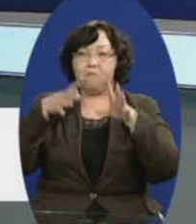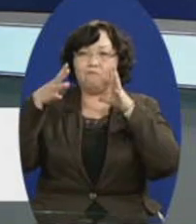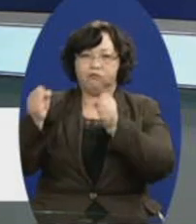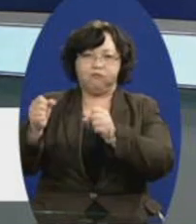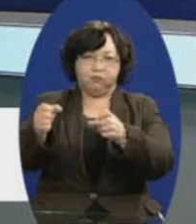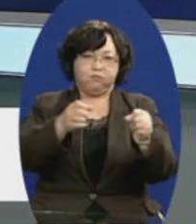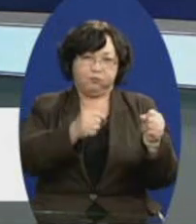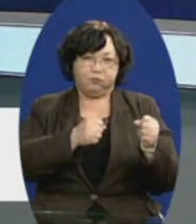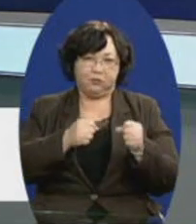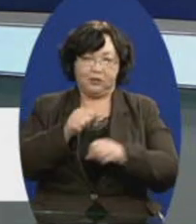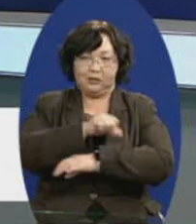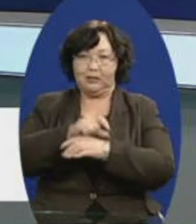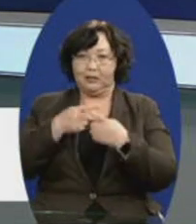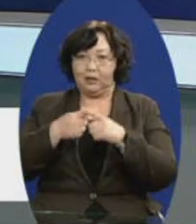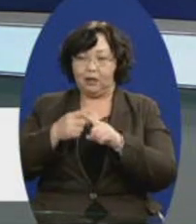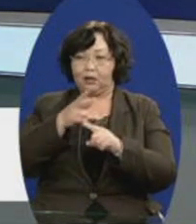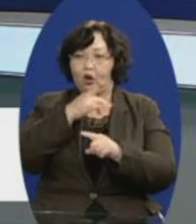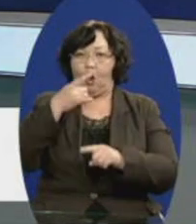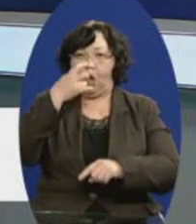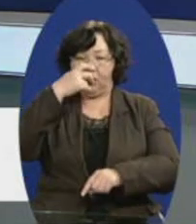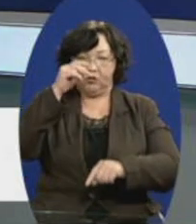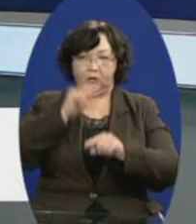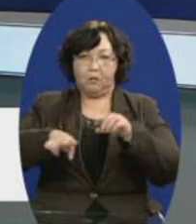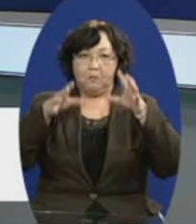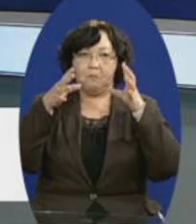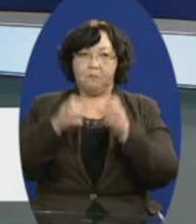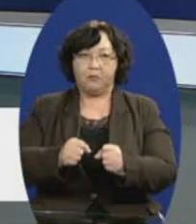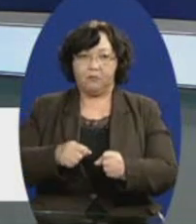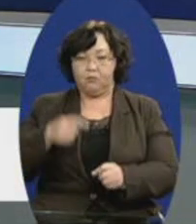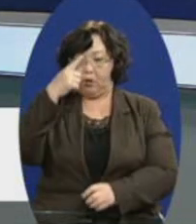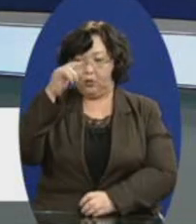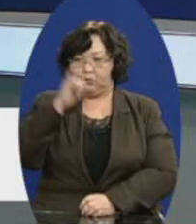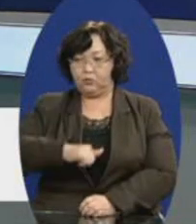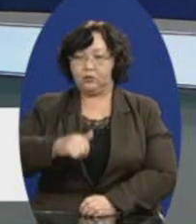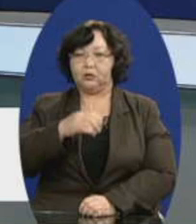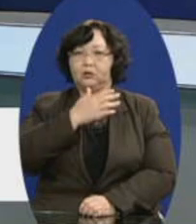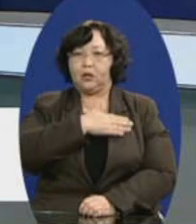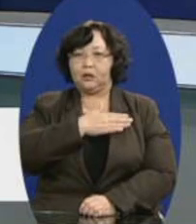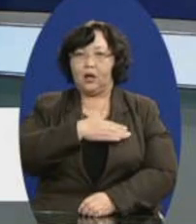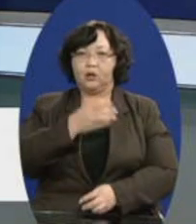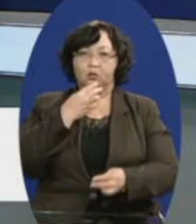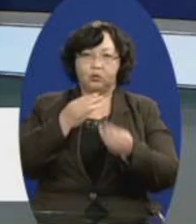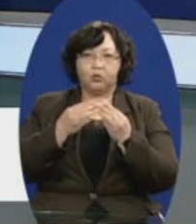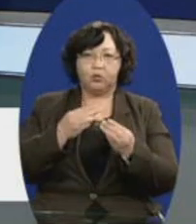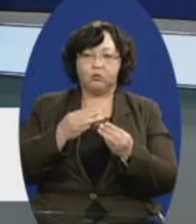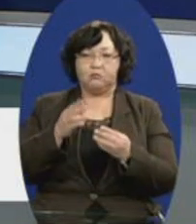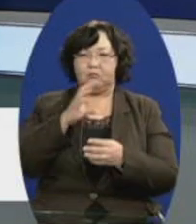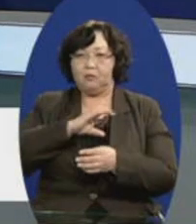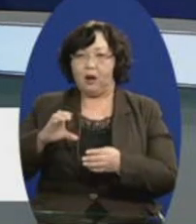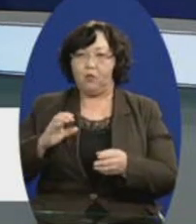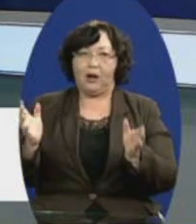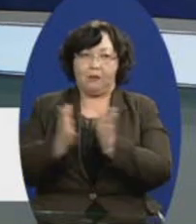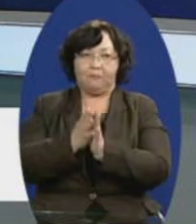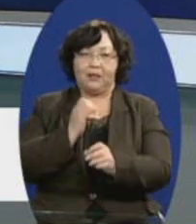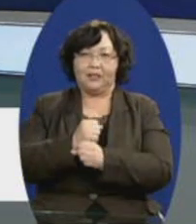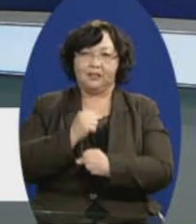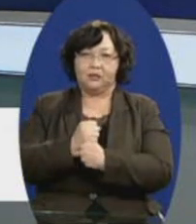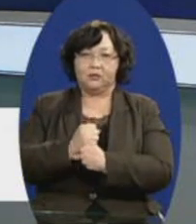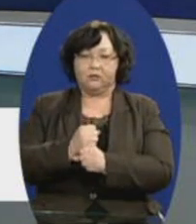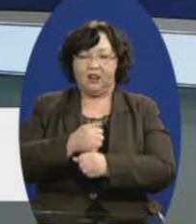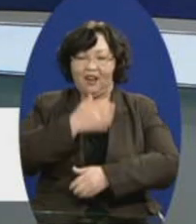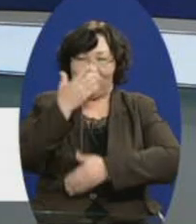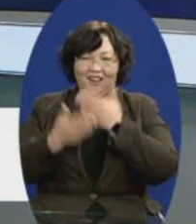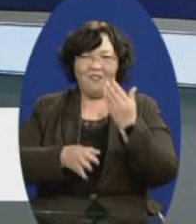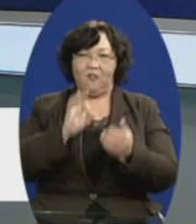зөрчилтөй бүртгэлтэй байвал шууд одоо манай дотоодын байгууллагуудтай хамтран цагдаа одоо шүүх хүчний байгууллага нь хамтран ижлэх боломжтой. За